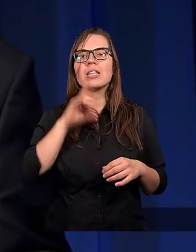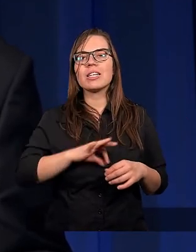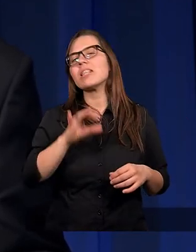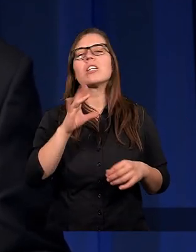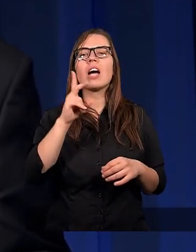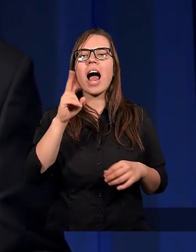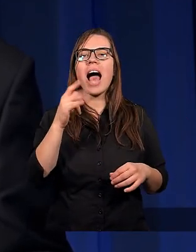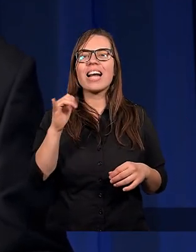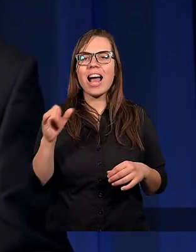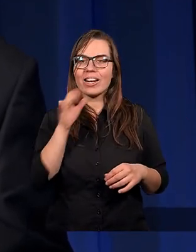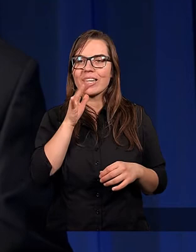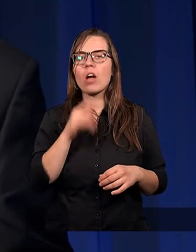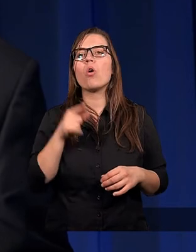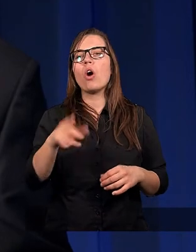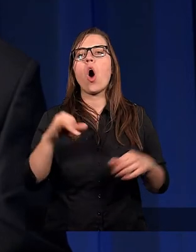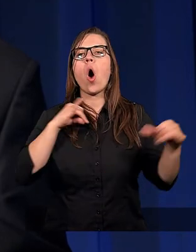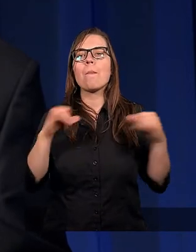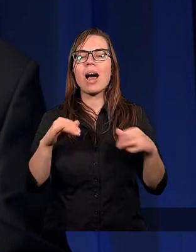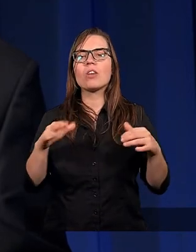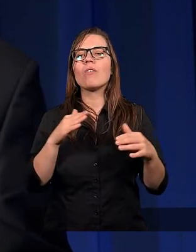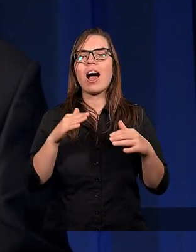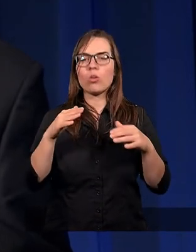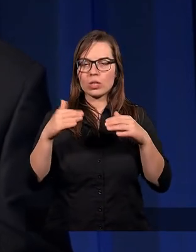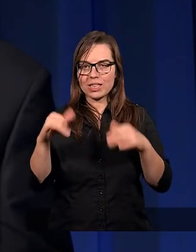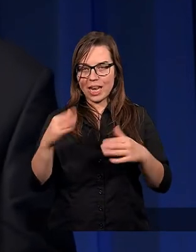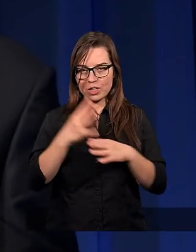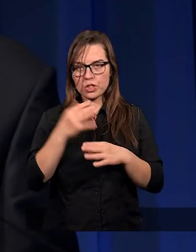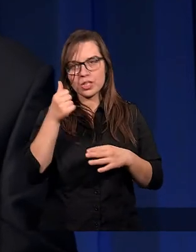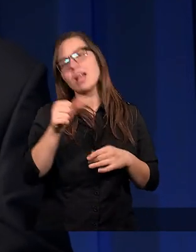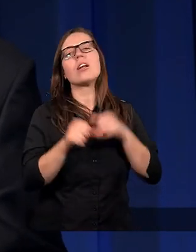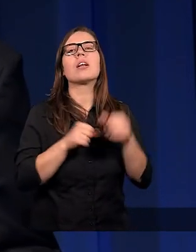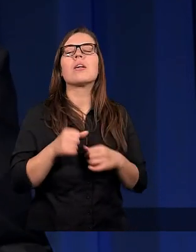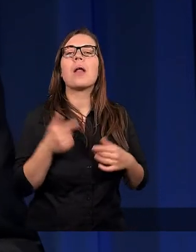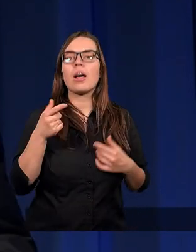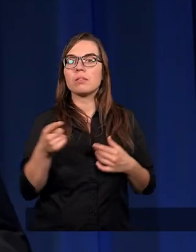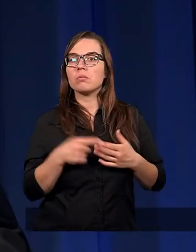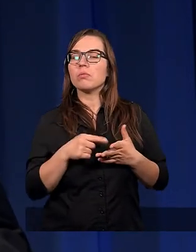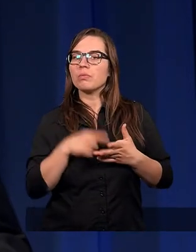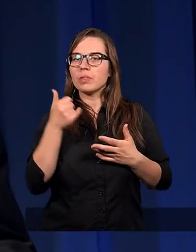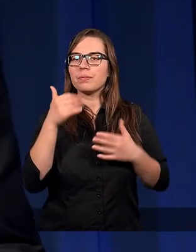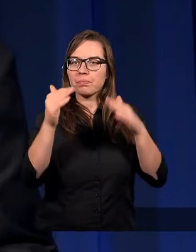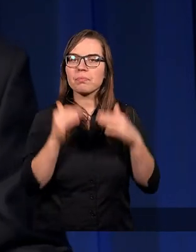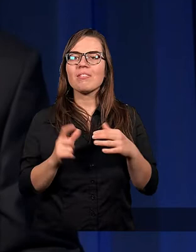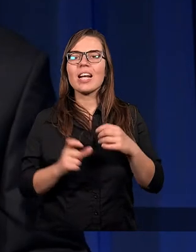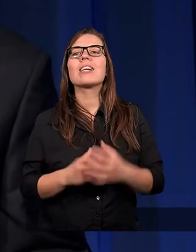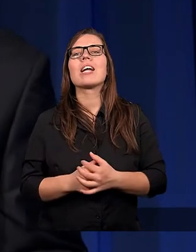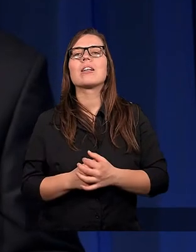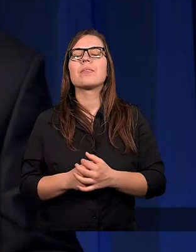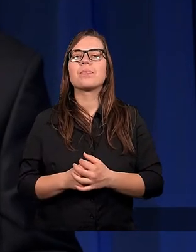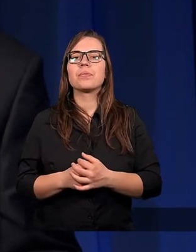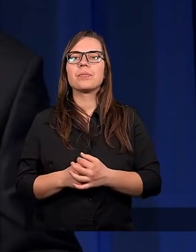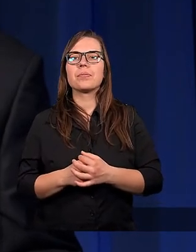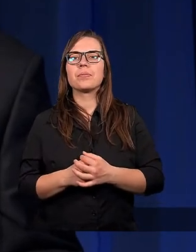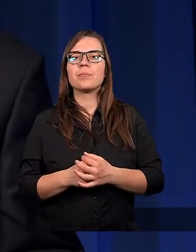króla izraelskiego, a panował 41 lat. Jeden werset pominę na razie.